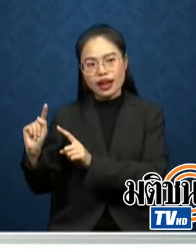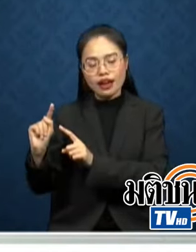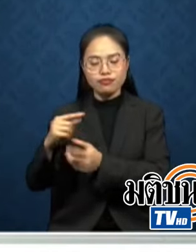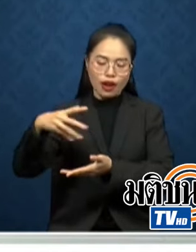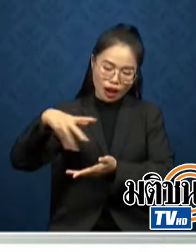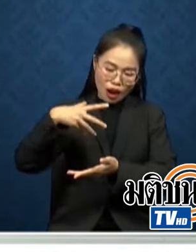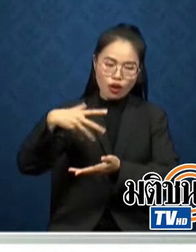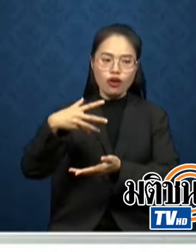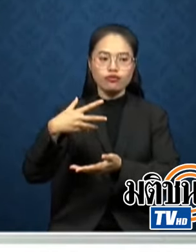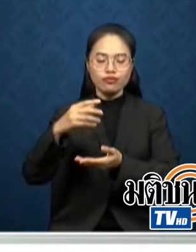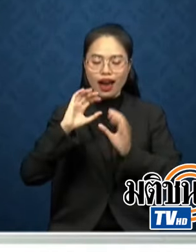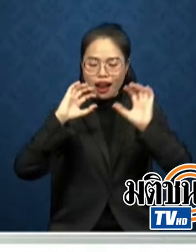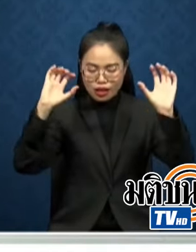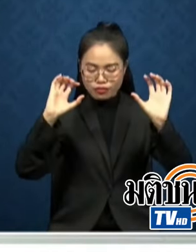าน